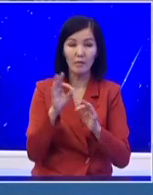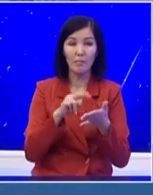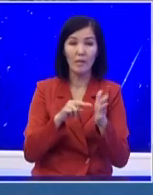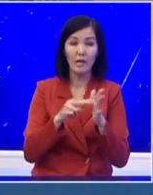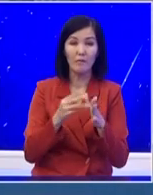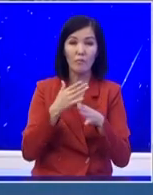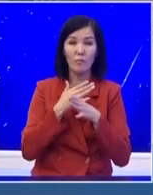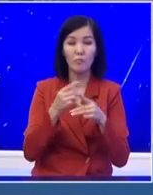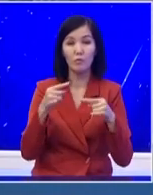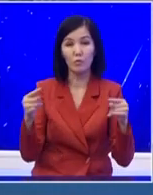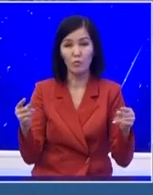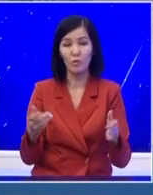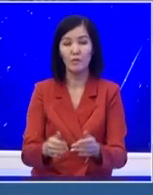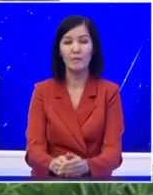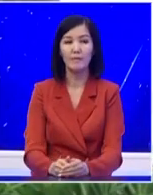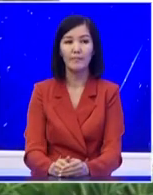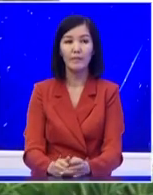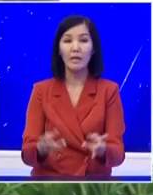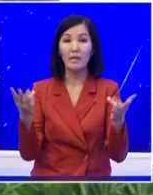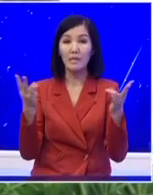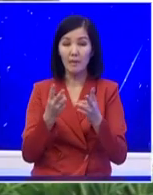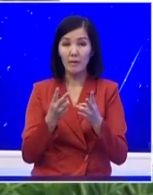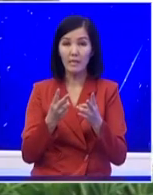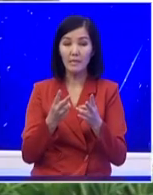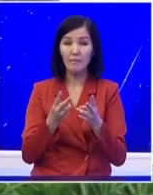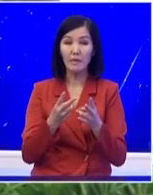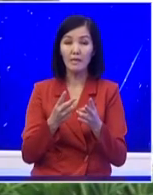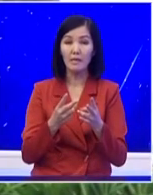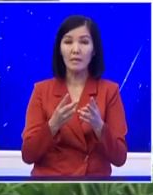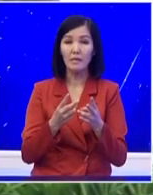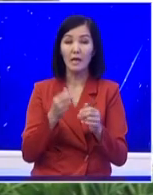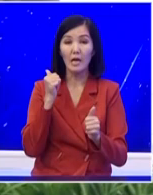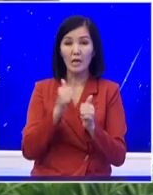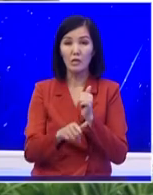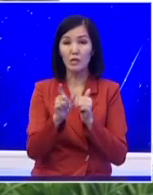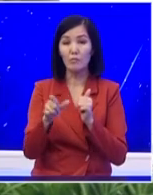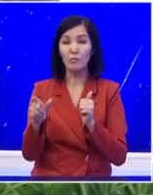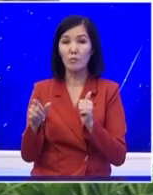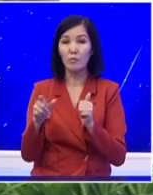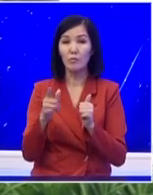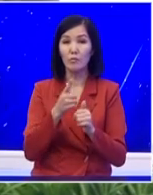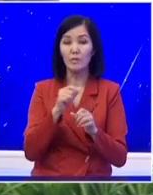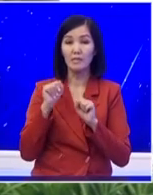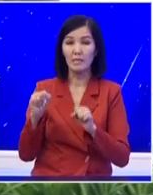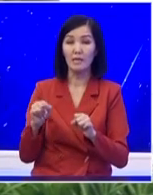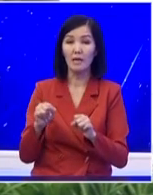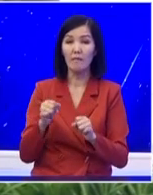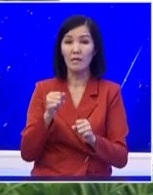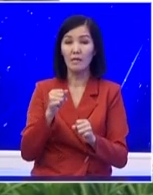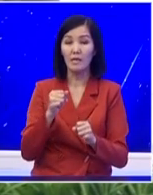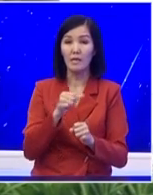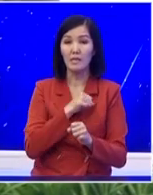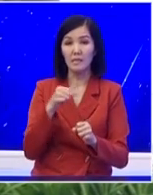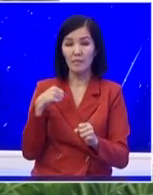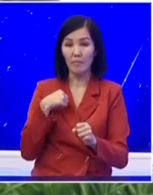стационарную помощь и другое. Необходимо было в льготный период каждому гражданину застраховать себя, либо узнать свой статус. То есть это